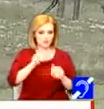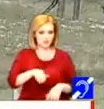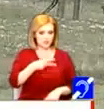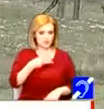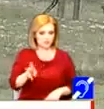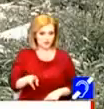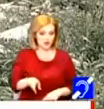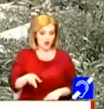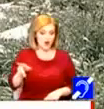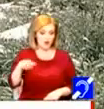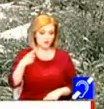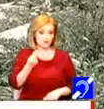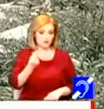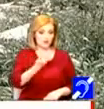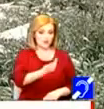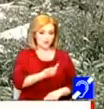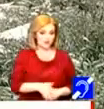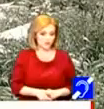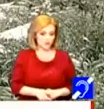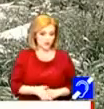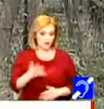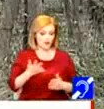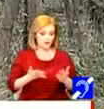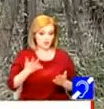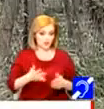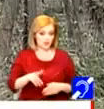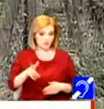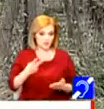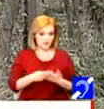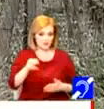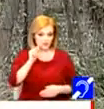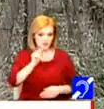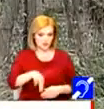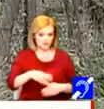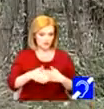despre care a spus că îi aparțin. Dacă va fi găsit vinovat, el riscă ani grei de pușcărie.